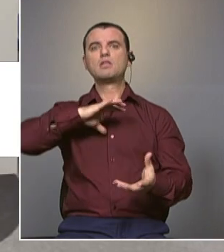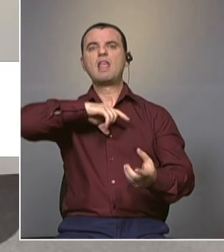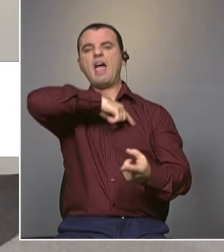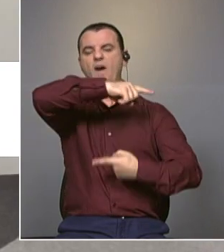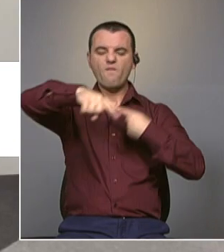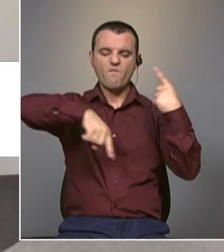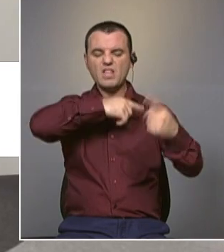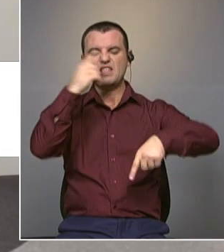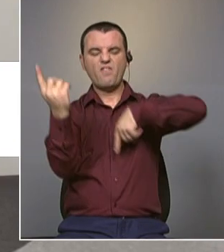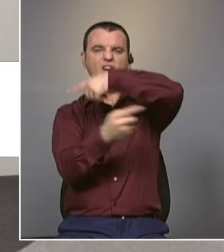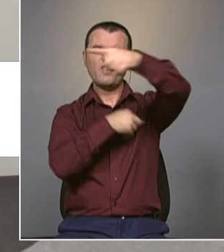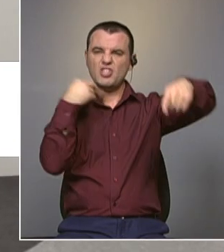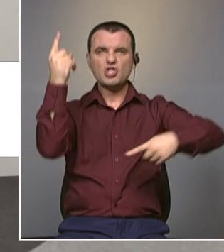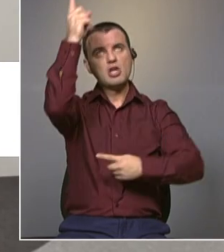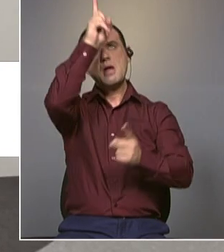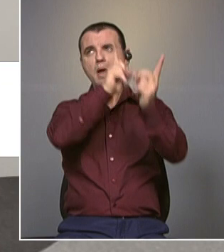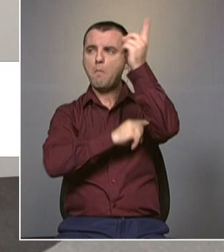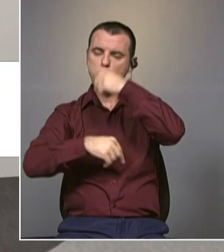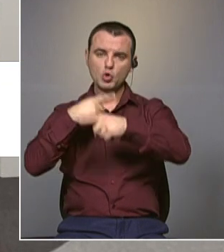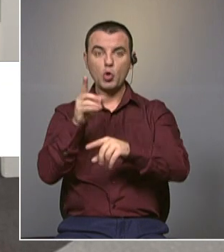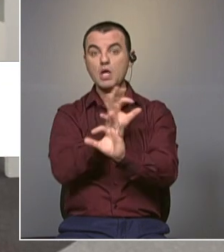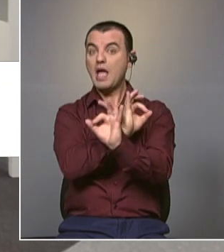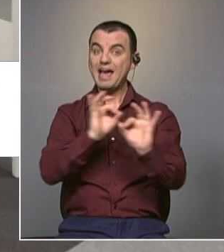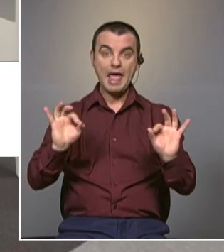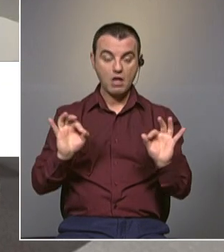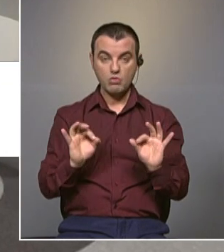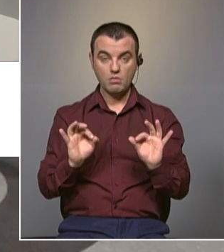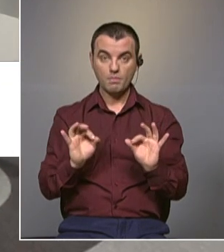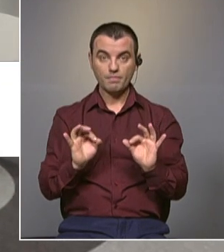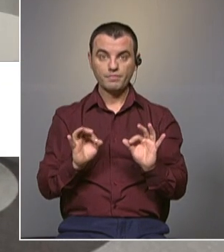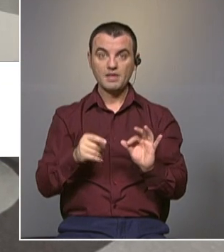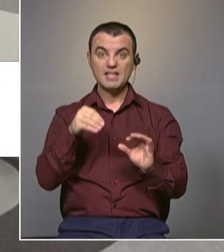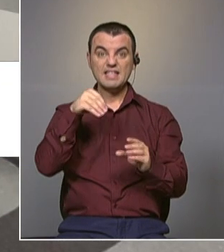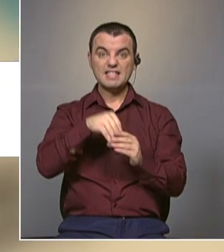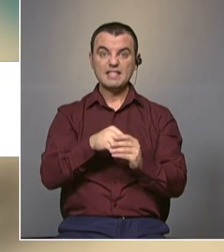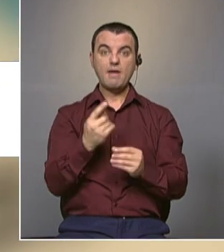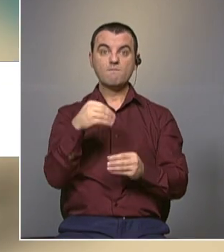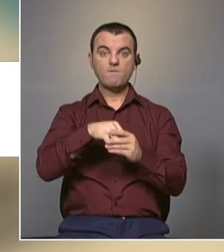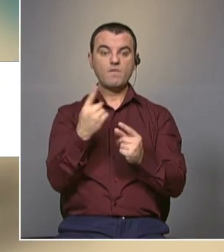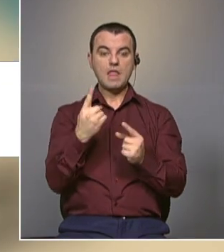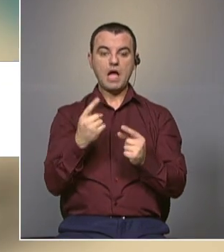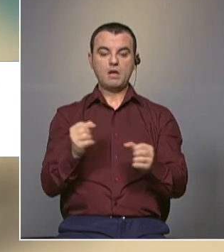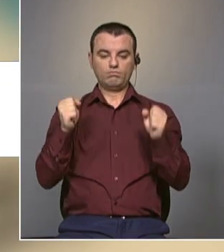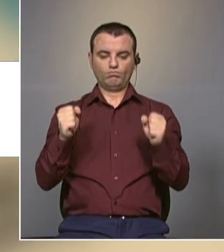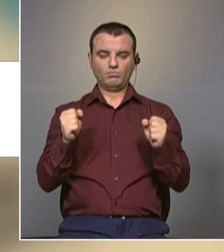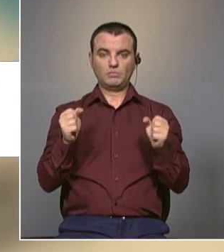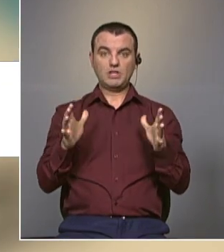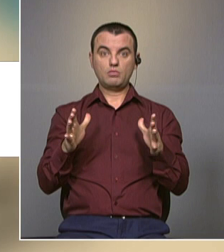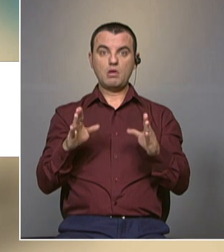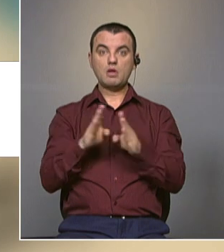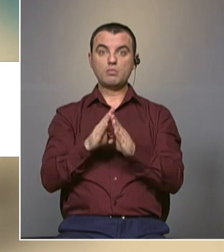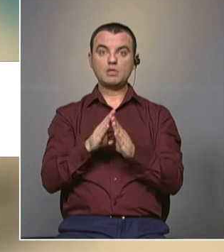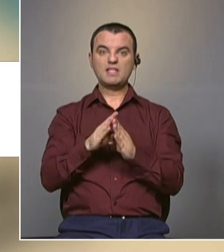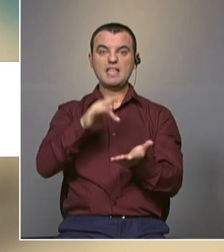във всички посоки, но реално си в една такава стационарна позиция, центъра